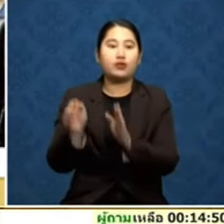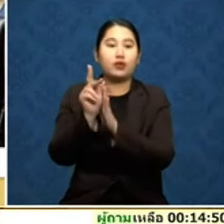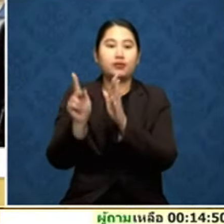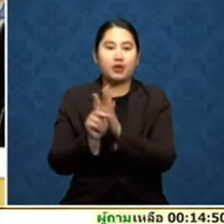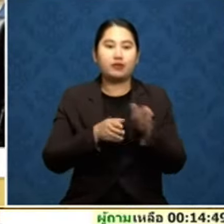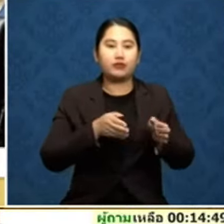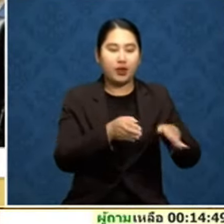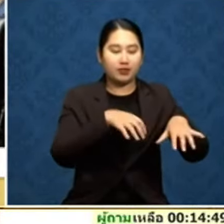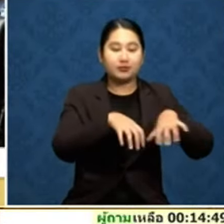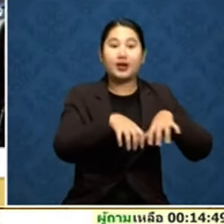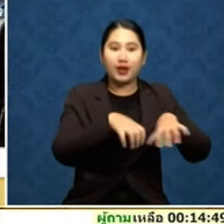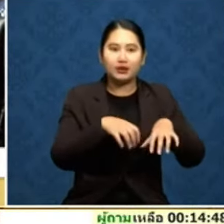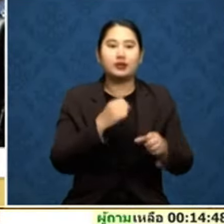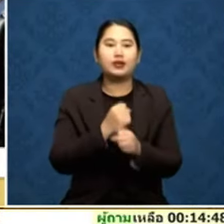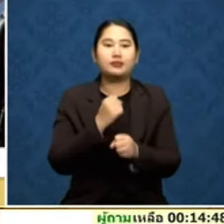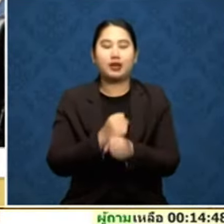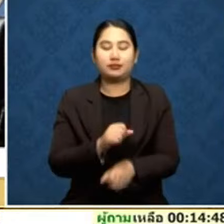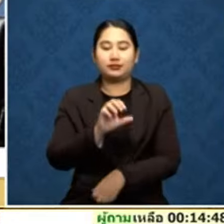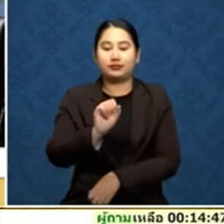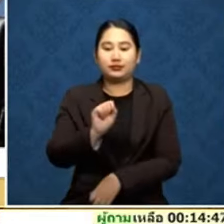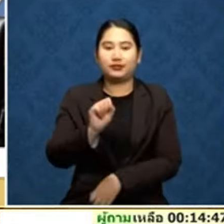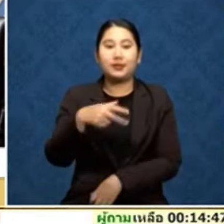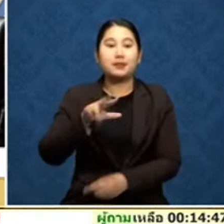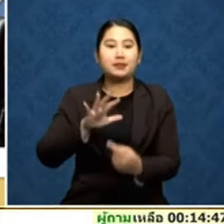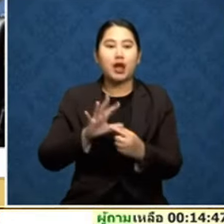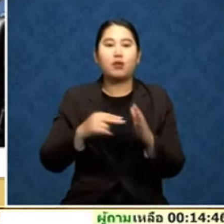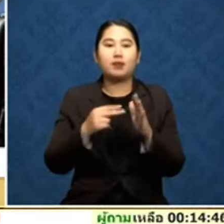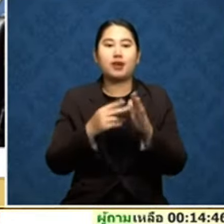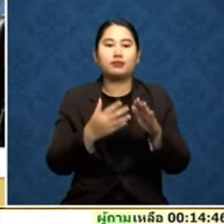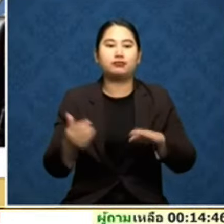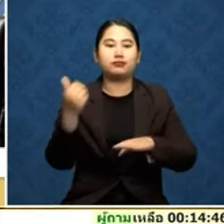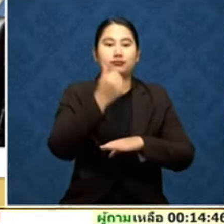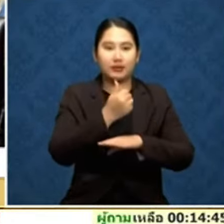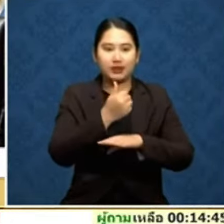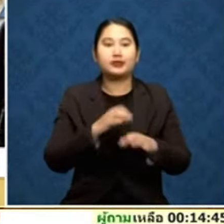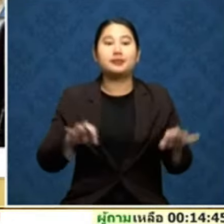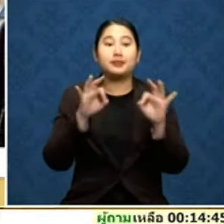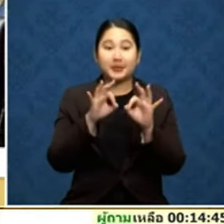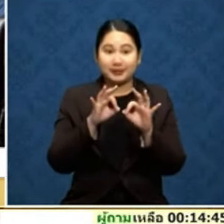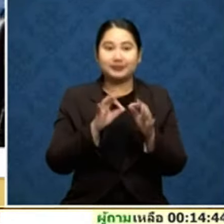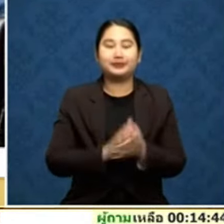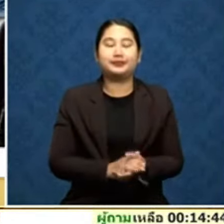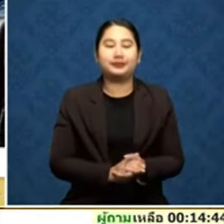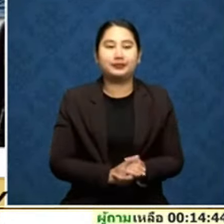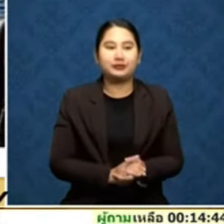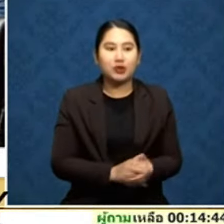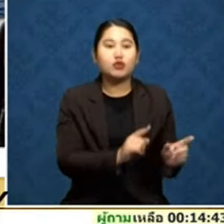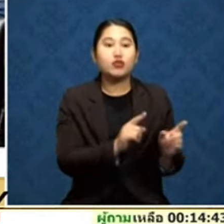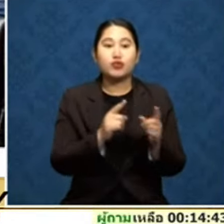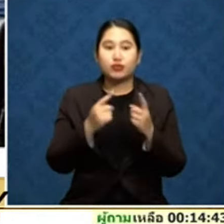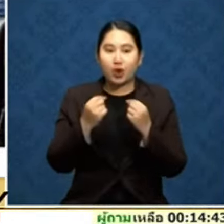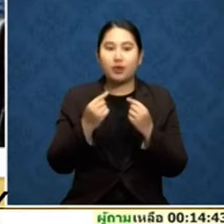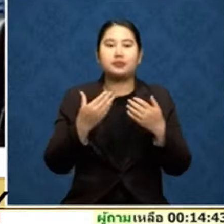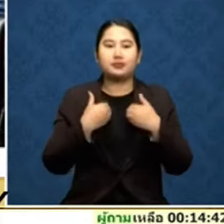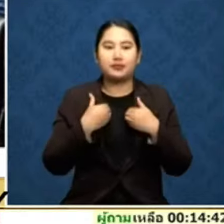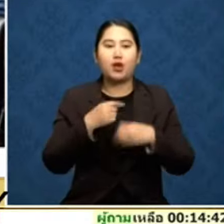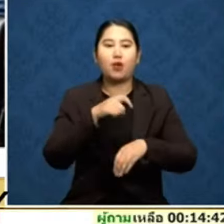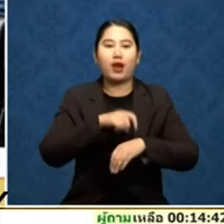และยังเคารพต่อหลักการว่ารัฐสภาเป็นผู้ทรงอำนาจสูงสุดหรือว่า parliamentary supremacy นะคะท่านได้ตอบรับมาตอบกระทู้สดเวลา 7:00